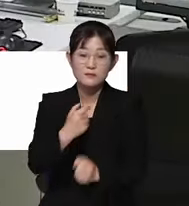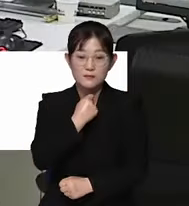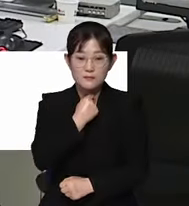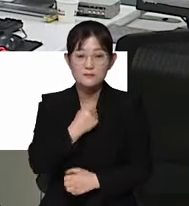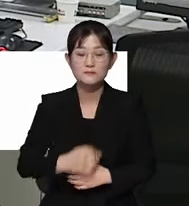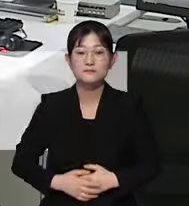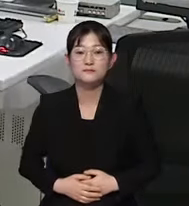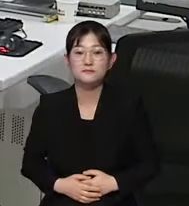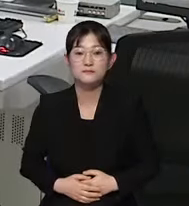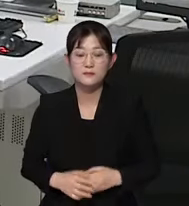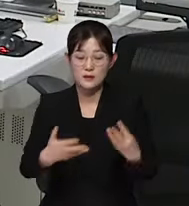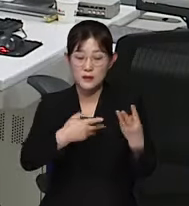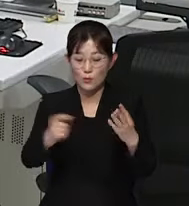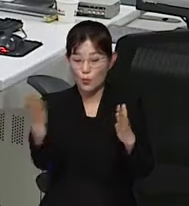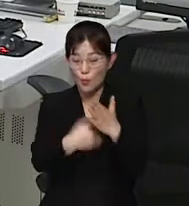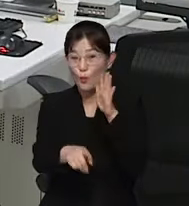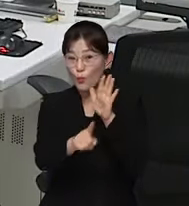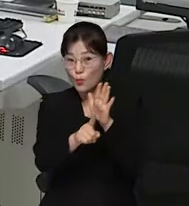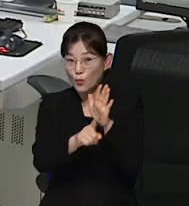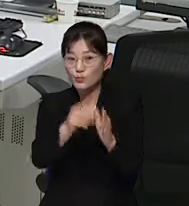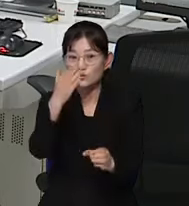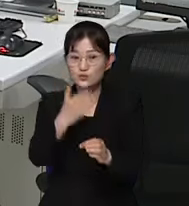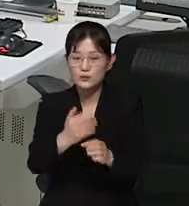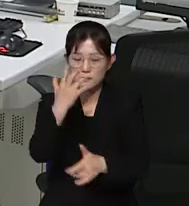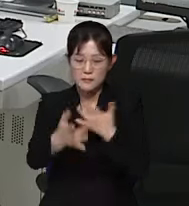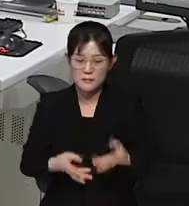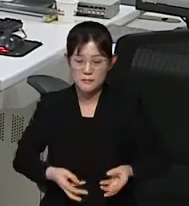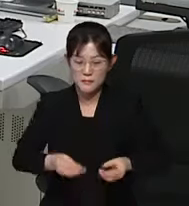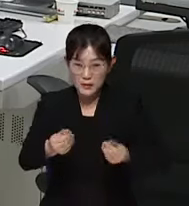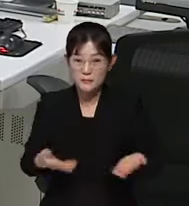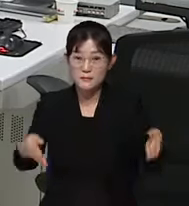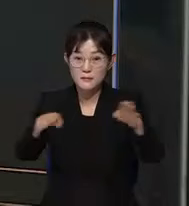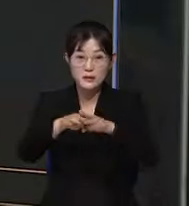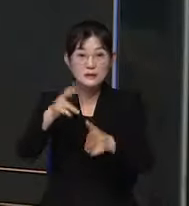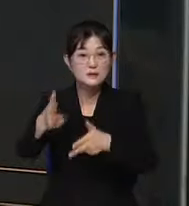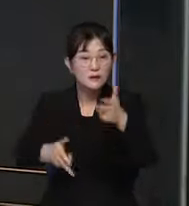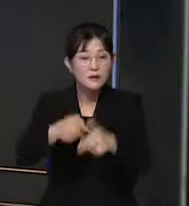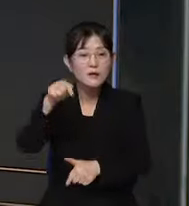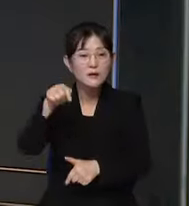게. 3차 공모까지 진행한 자원회수시설 설치 사업이